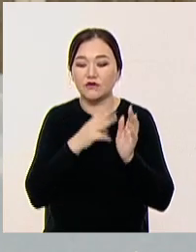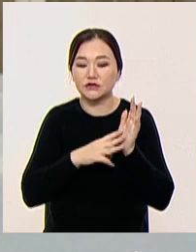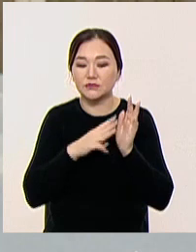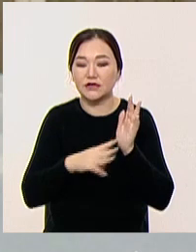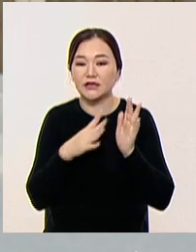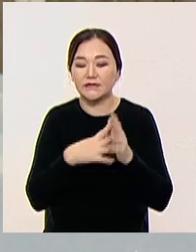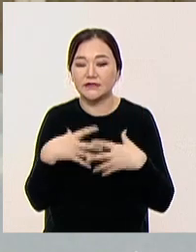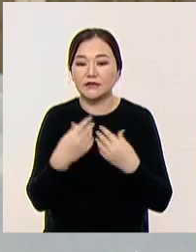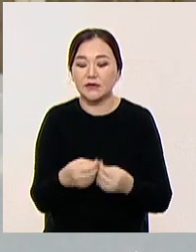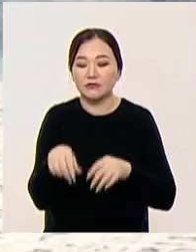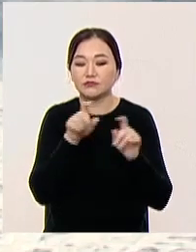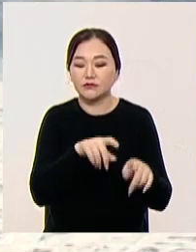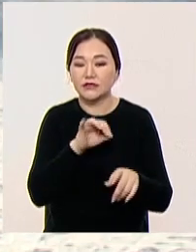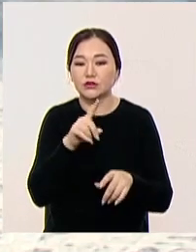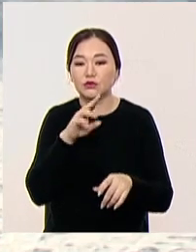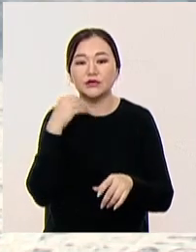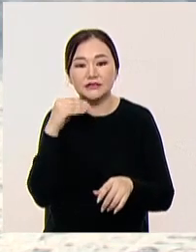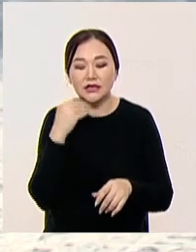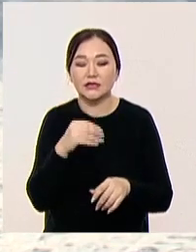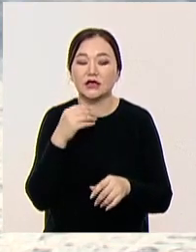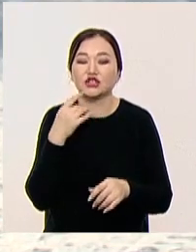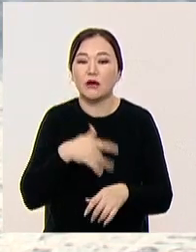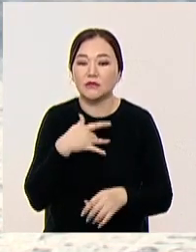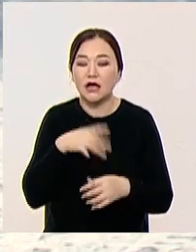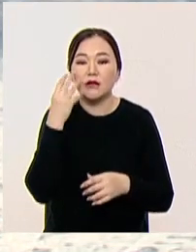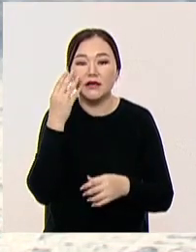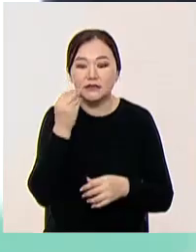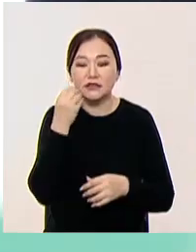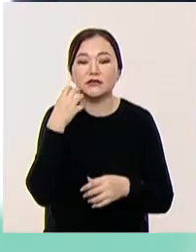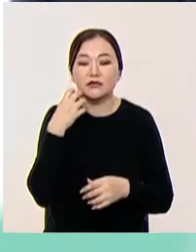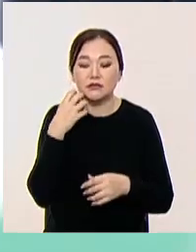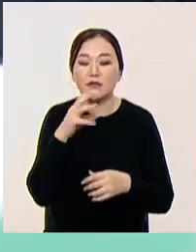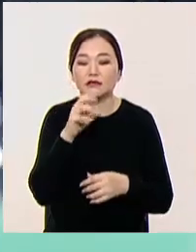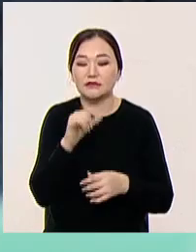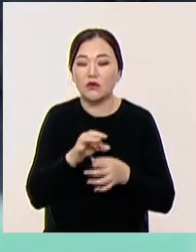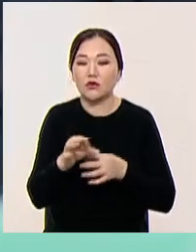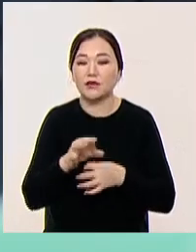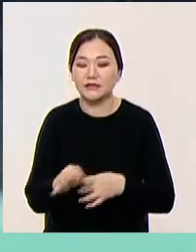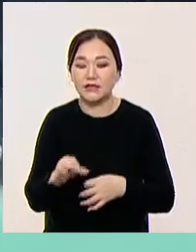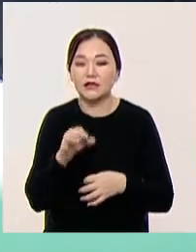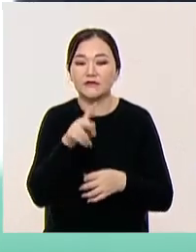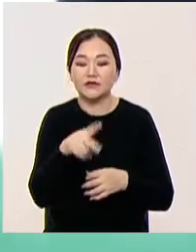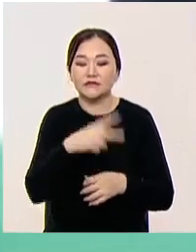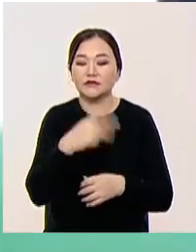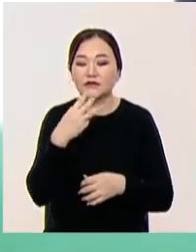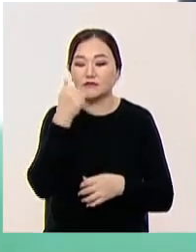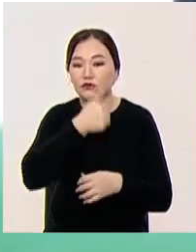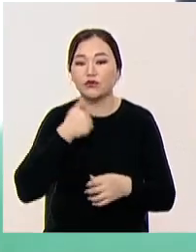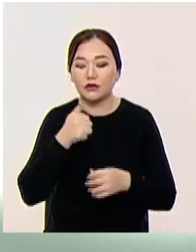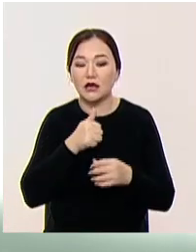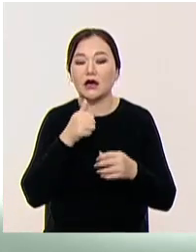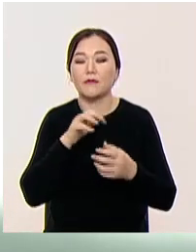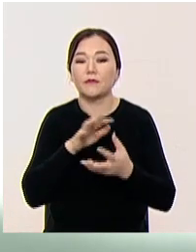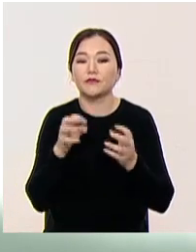семей. Переселенцы прибывают из Туркестана, Станской, Жамбылской, Алматинской, Кызылординской, Мангыстауской областей. С 2023 года, исходя